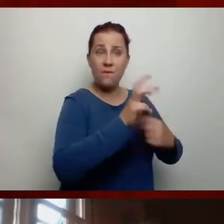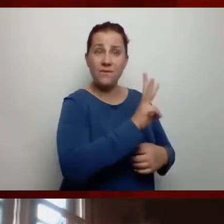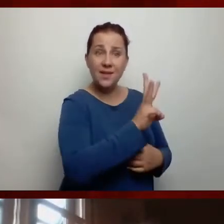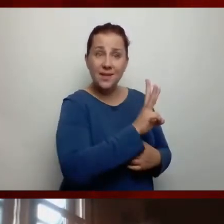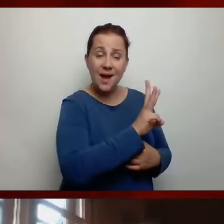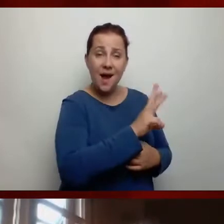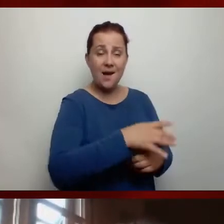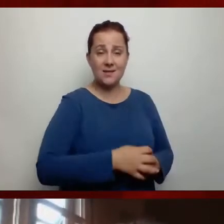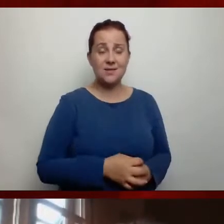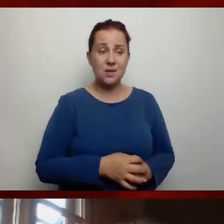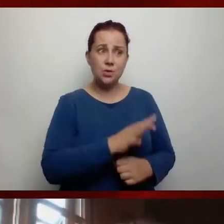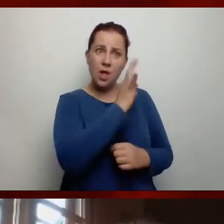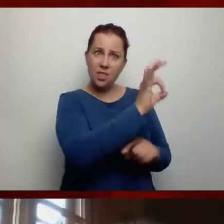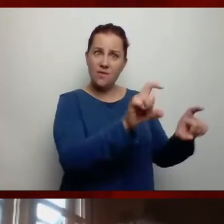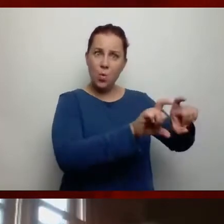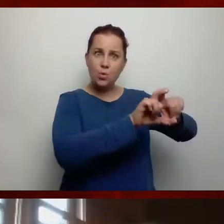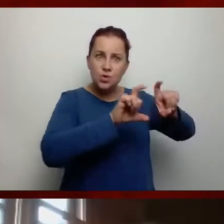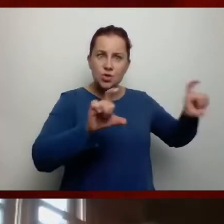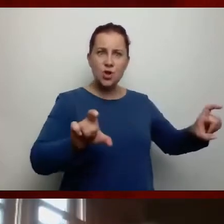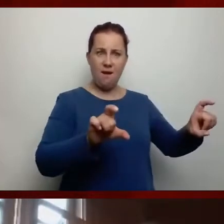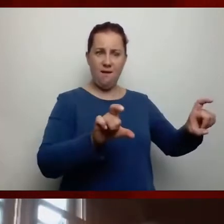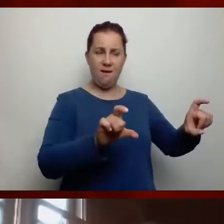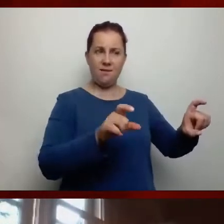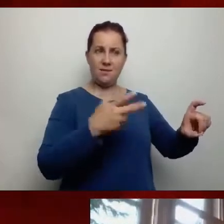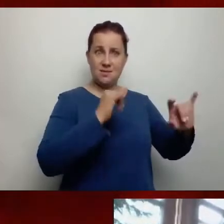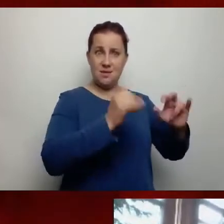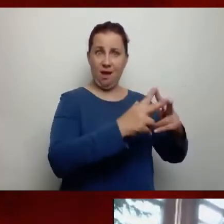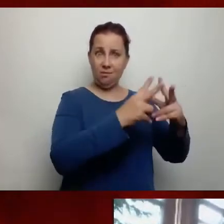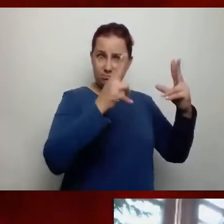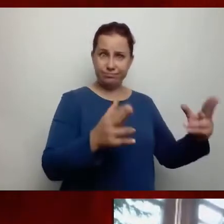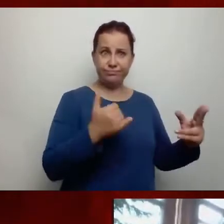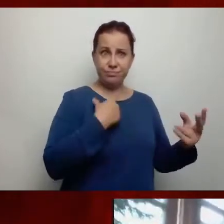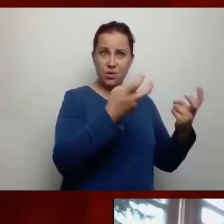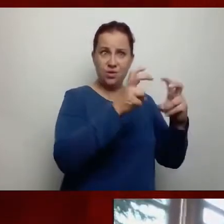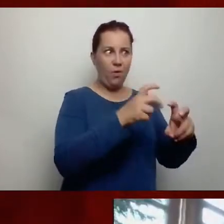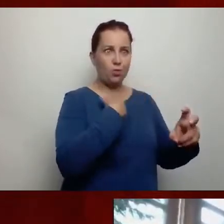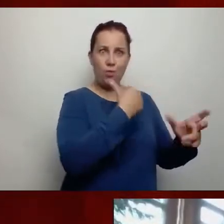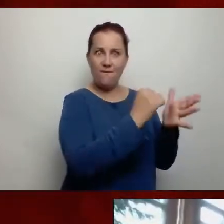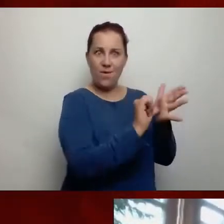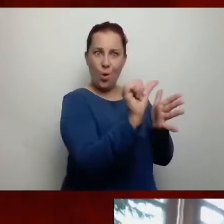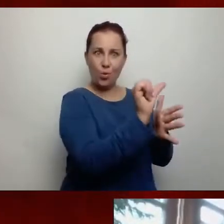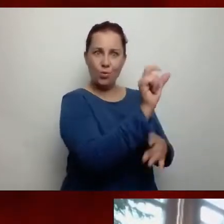tych właśnie swoich czasów zarysowanych przed chwilą tak wyjątkowy.